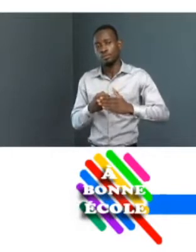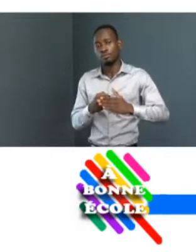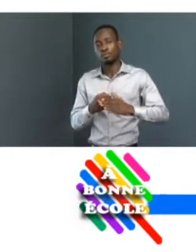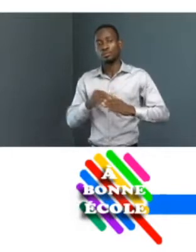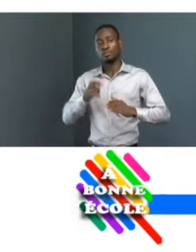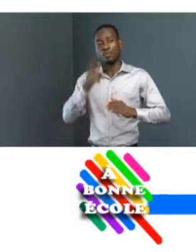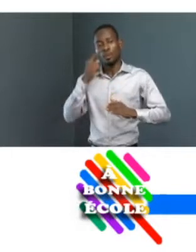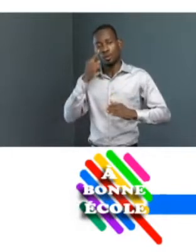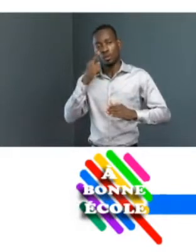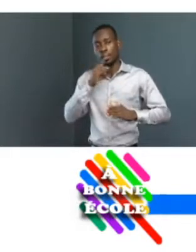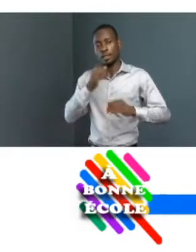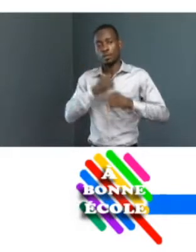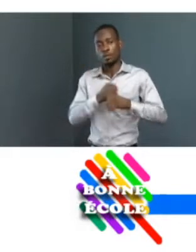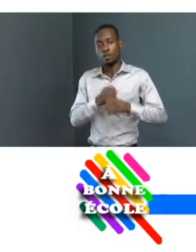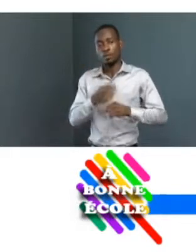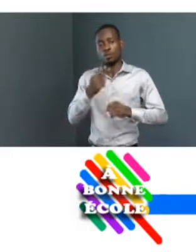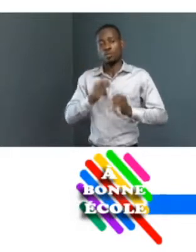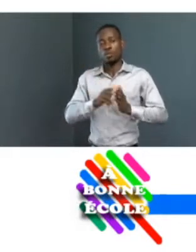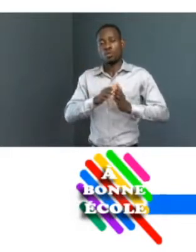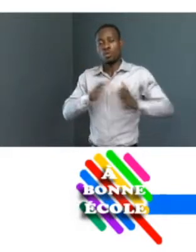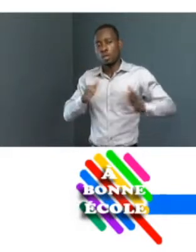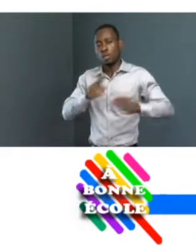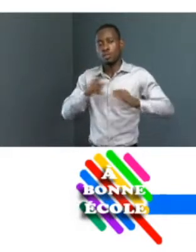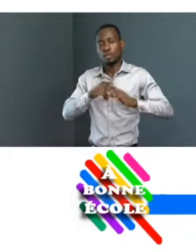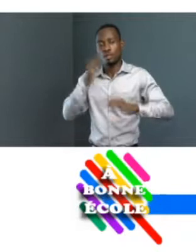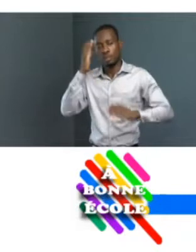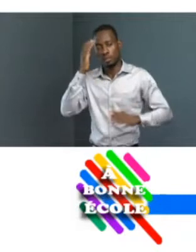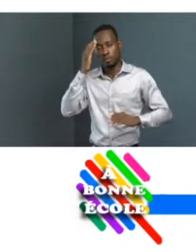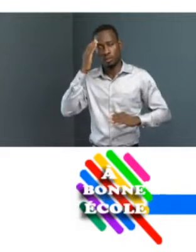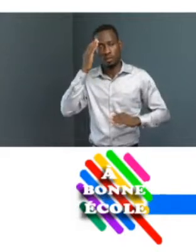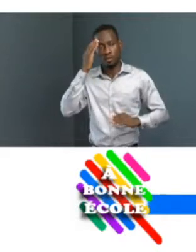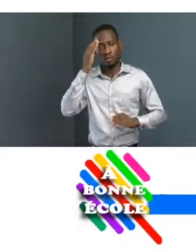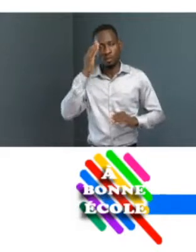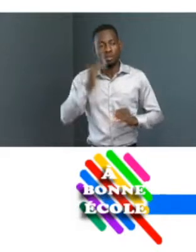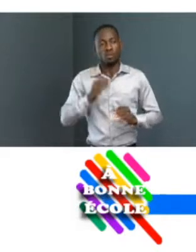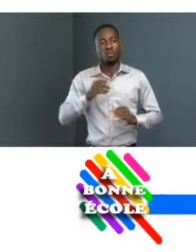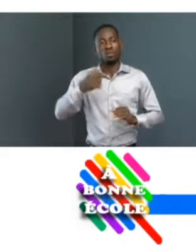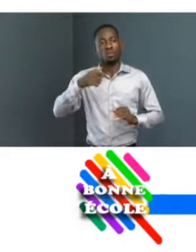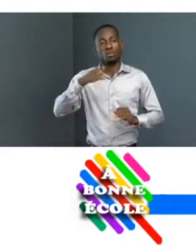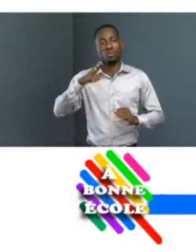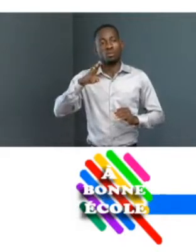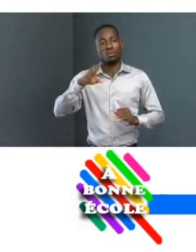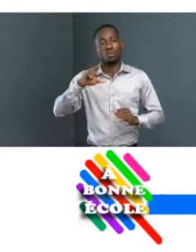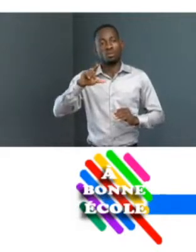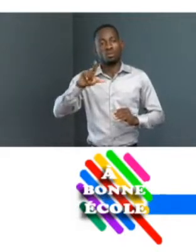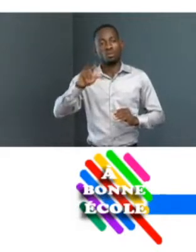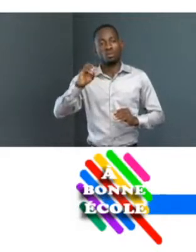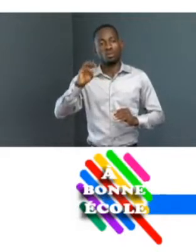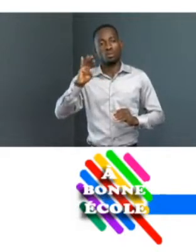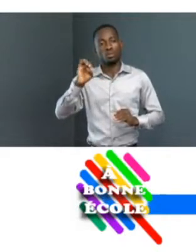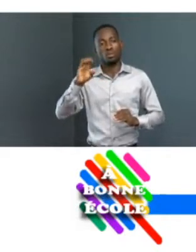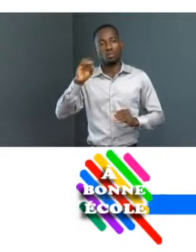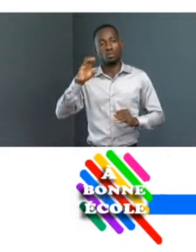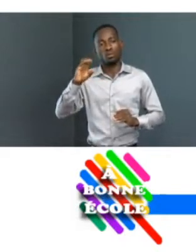l'œil est composé de deux grandes parties, à savoir le globe oculaire et les